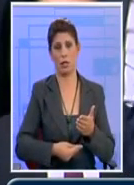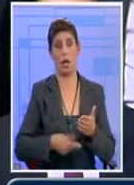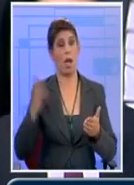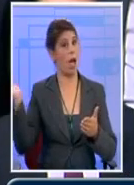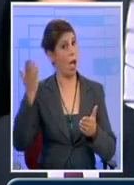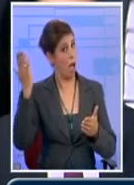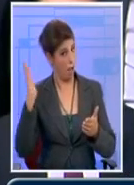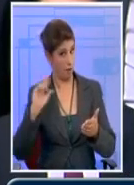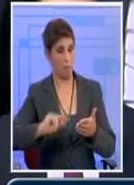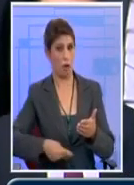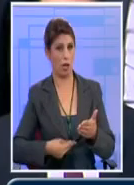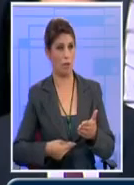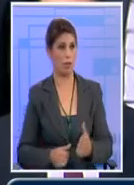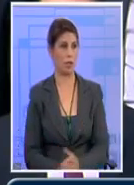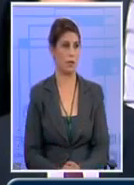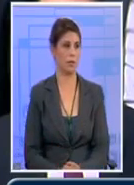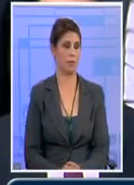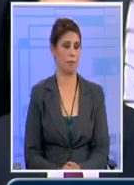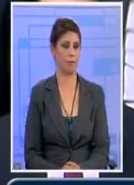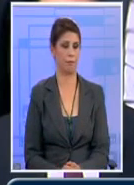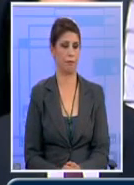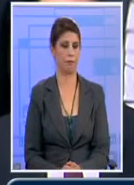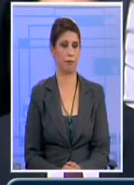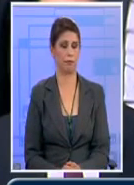εάν υπογράψετε, και